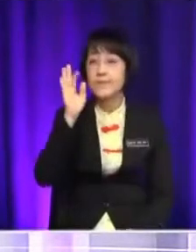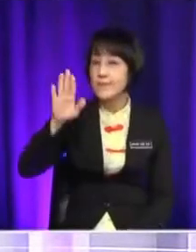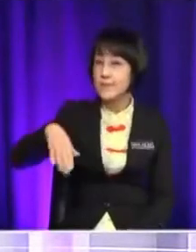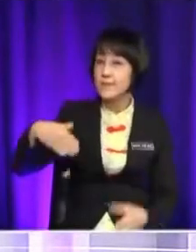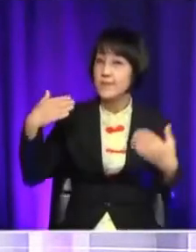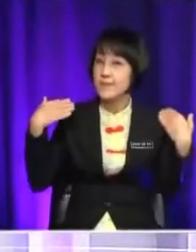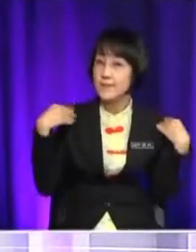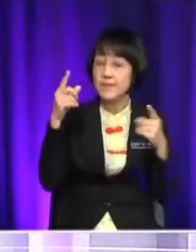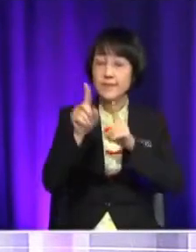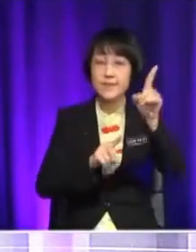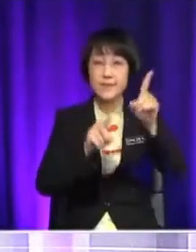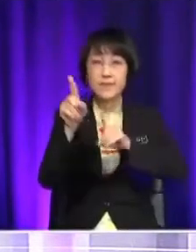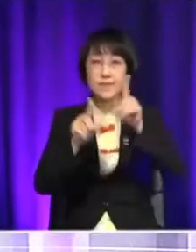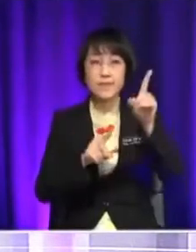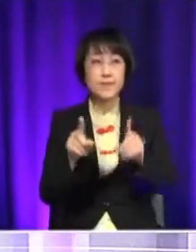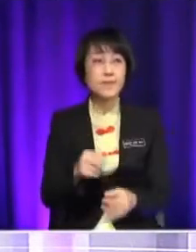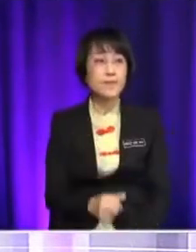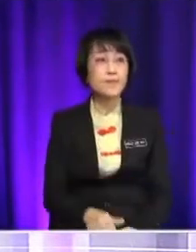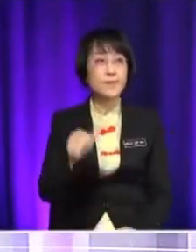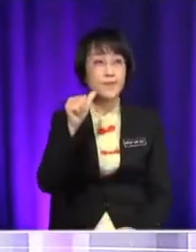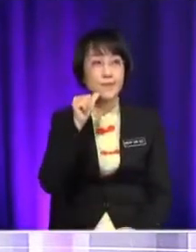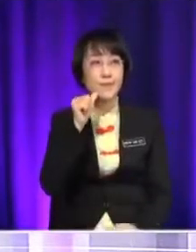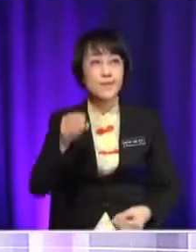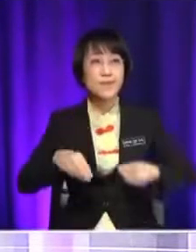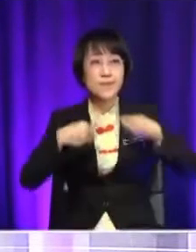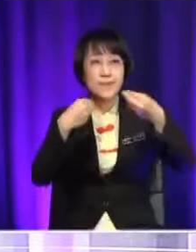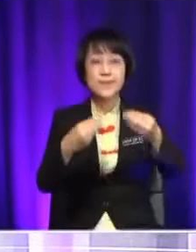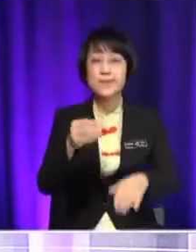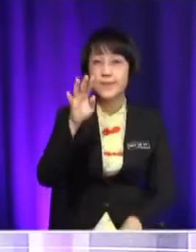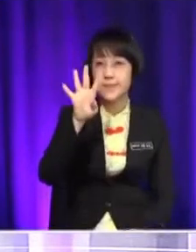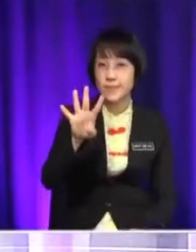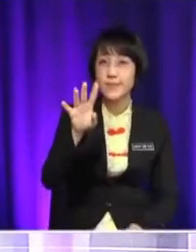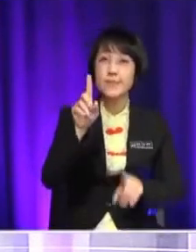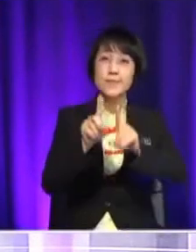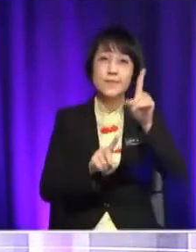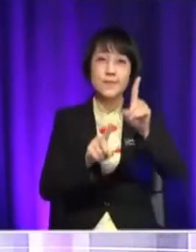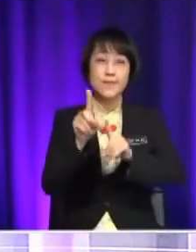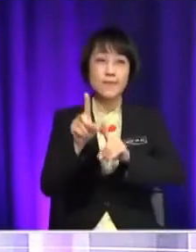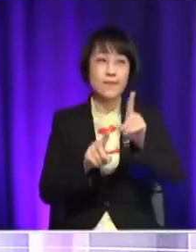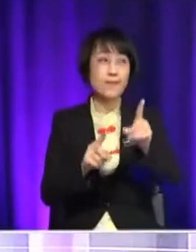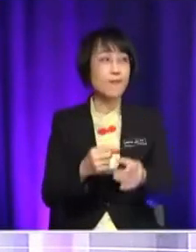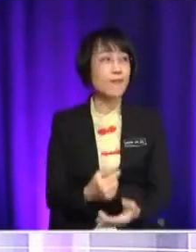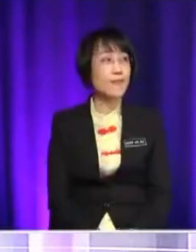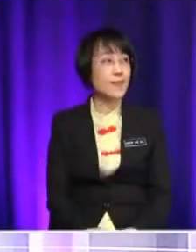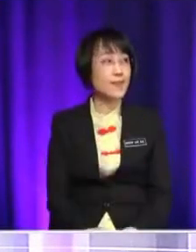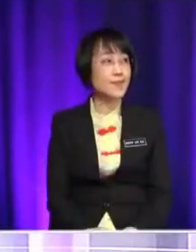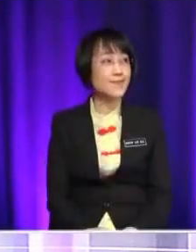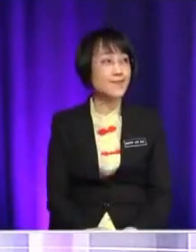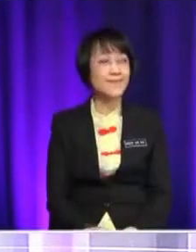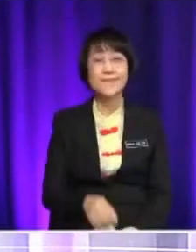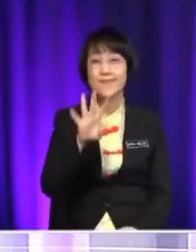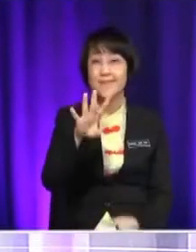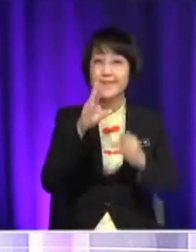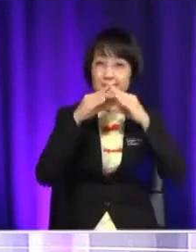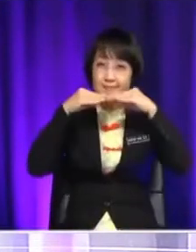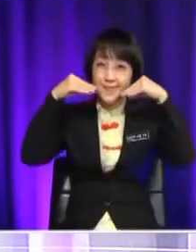Okey, Azlina saya nak beri dia 4 bintang. Azlina, 4 bintang. Saya bintang. Bagi 4 senyuman untuk Azlina. 4 senyuman boleh ya.